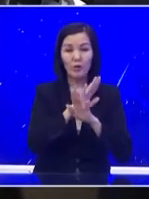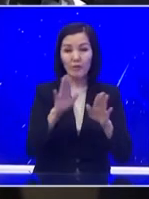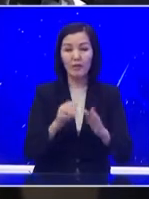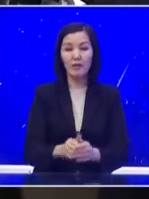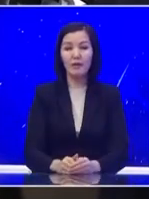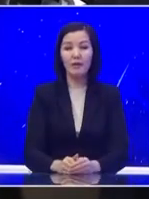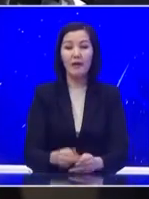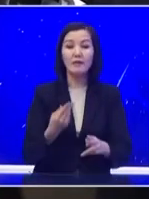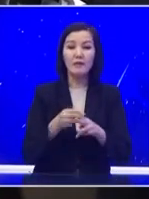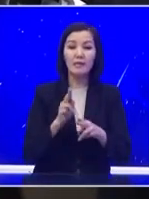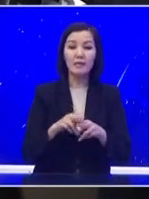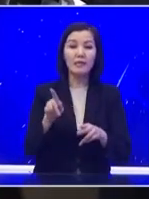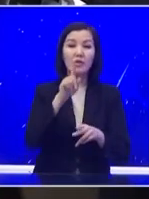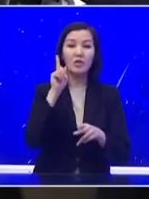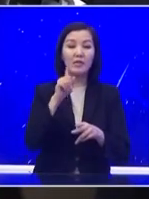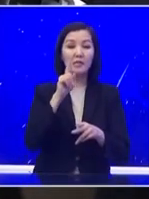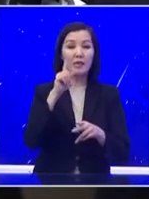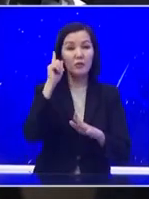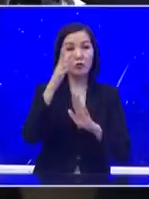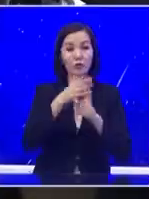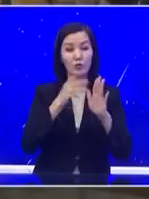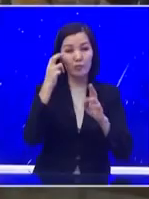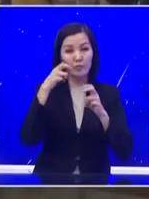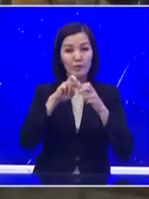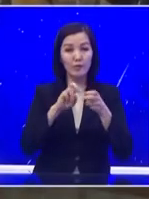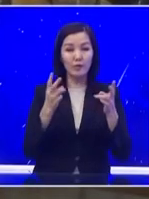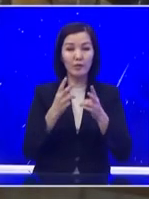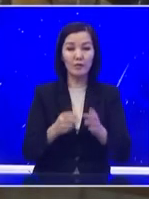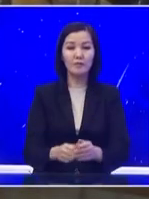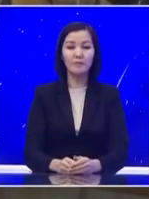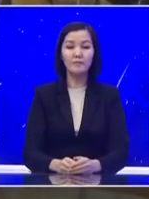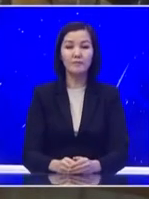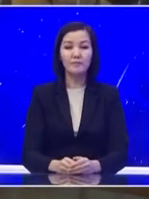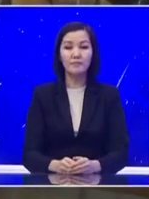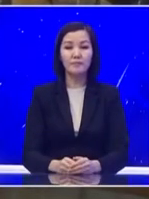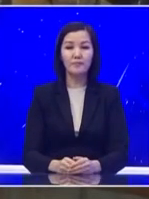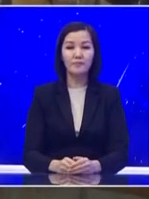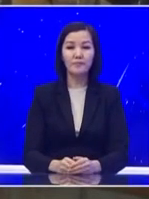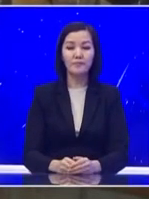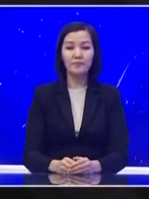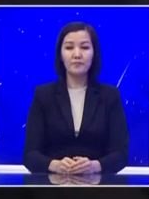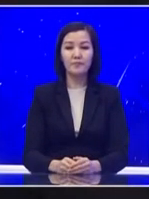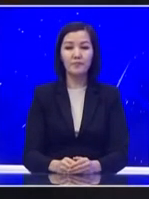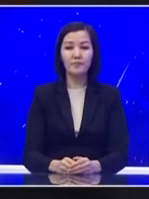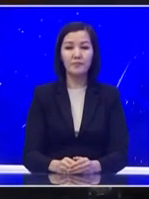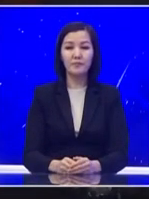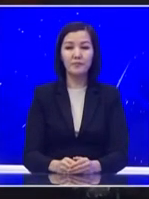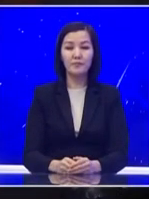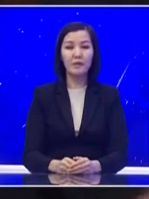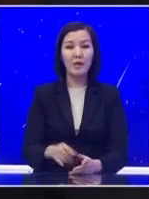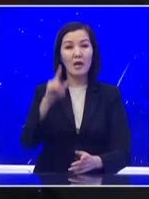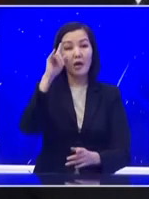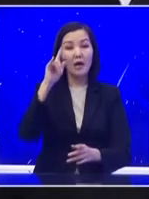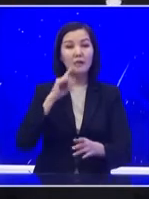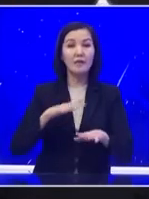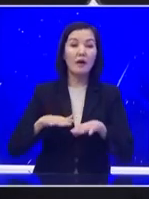болмайды. Әсіресе жастар санаға сақтауы тиіс. Но благодаря казахскому народу, Қазақ қалқы